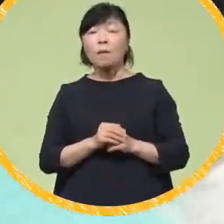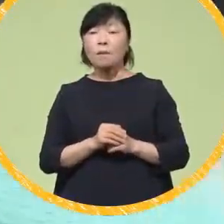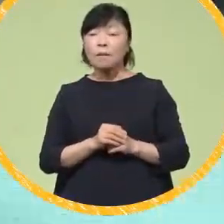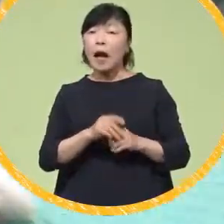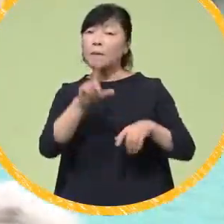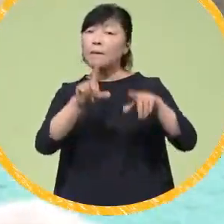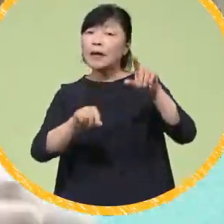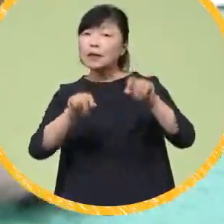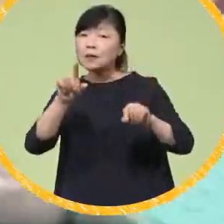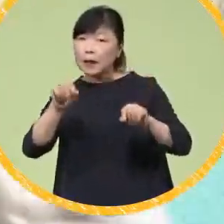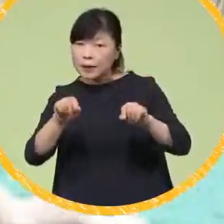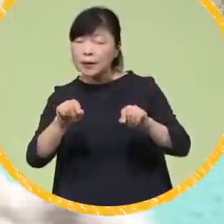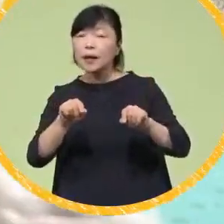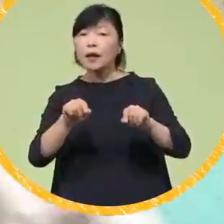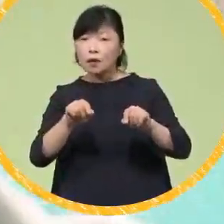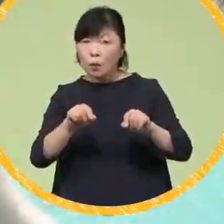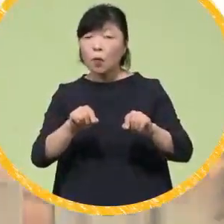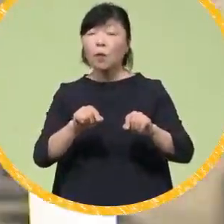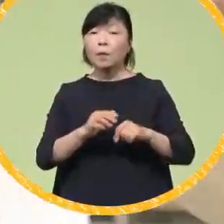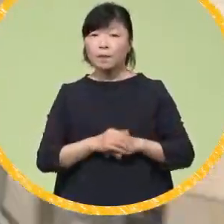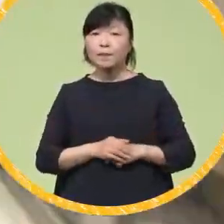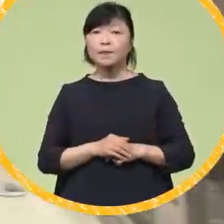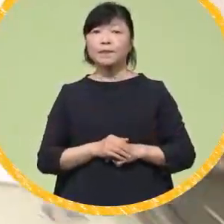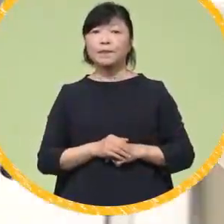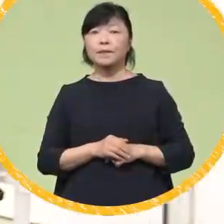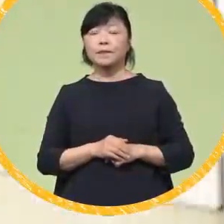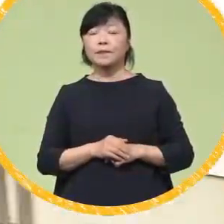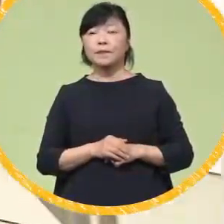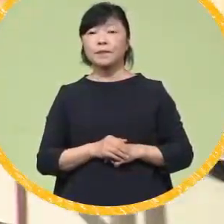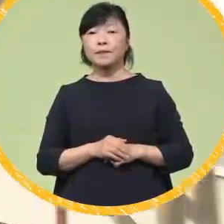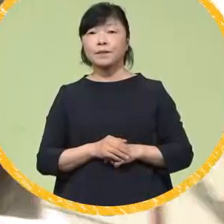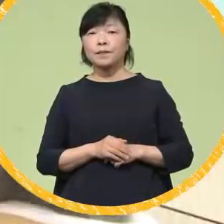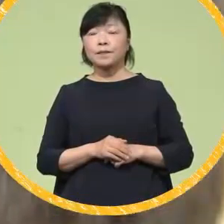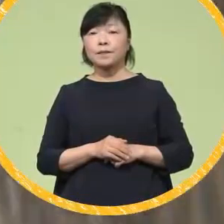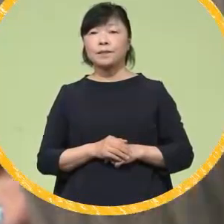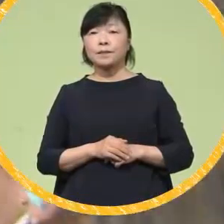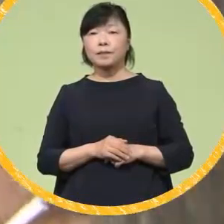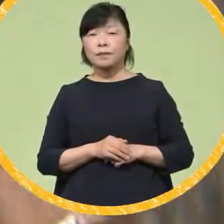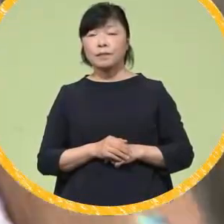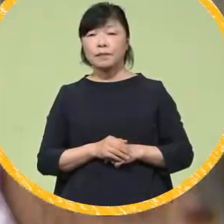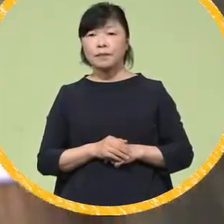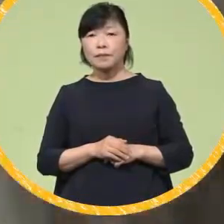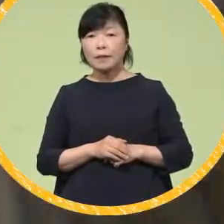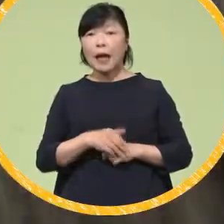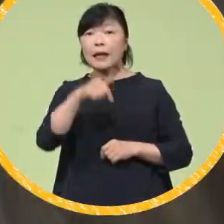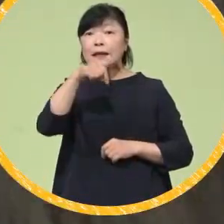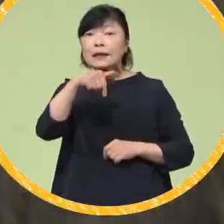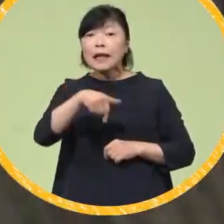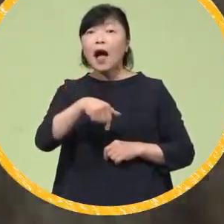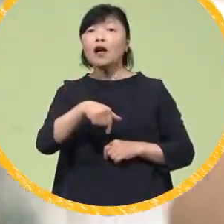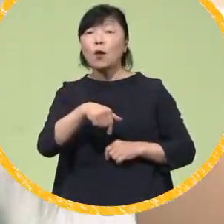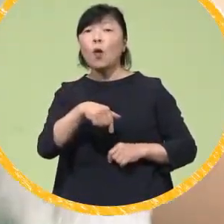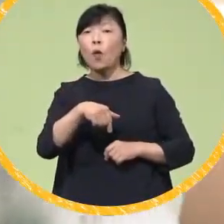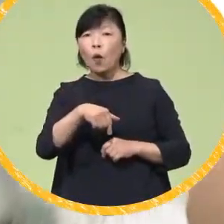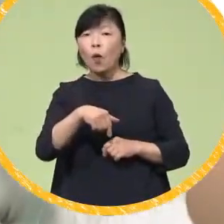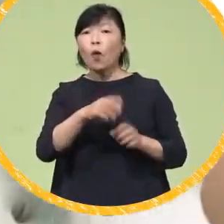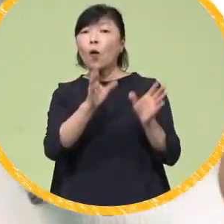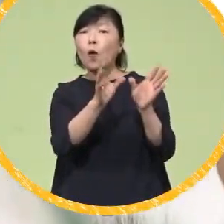って右向きで寝るとか左向きで寝るとか違うんですけれども、 はいはいはい、 やはりずっと下になってる部分を